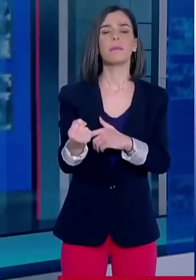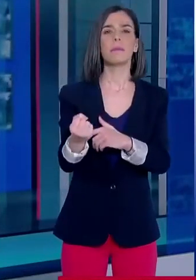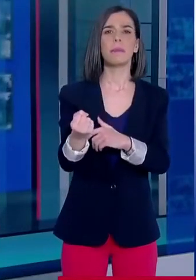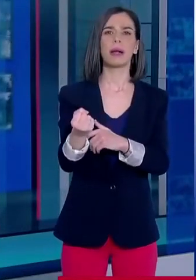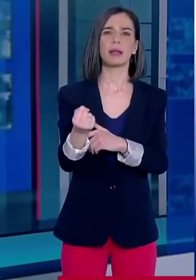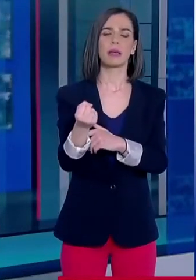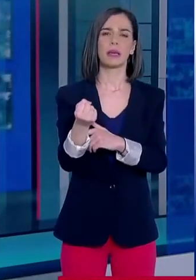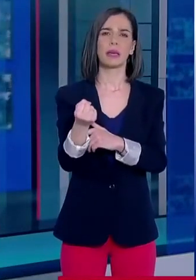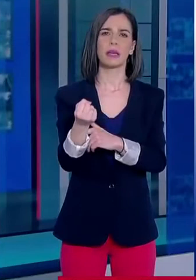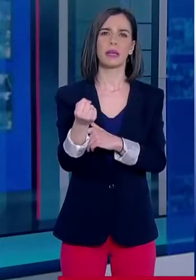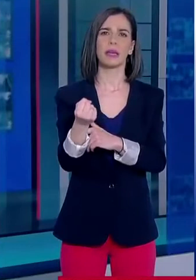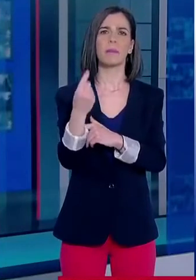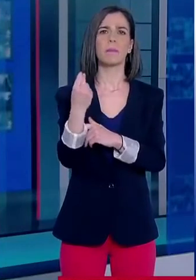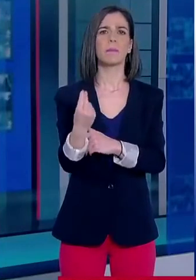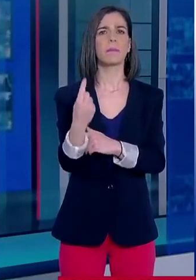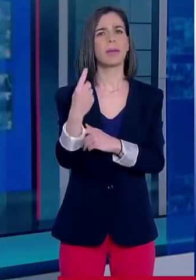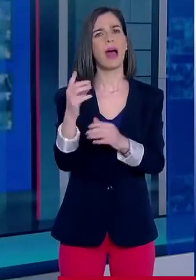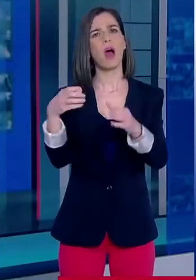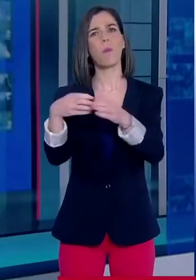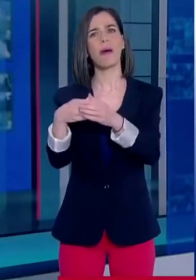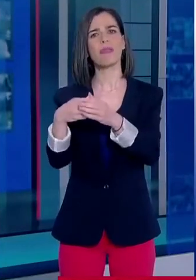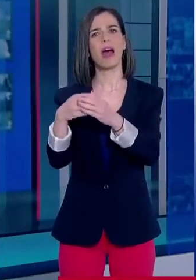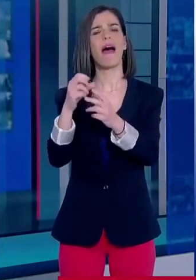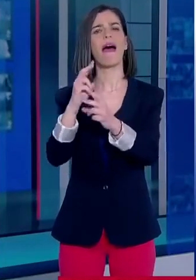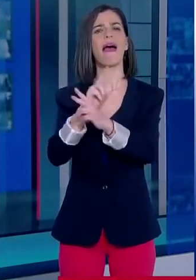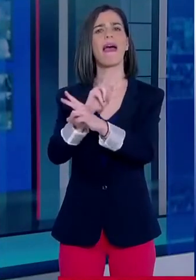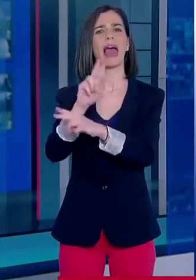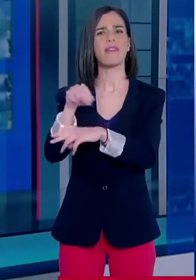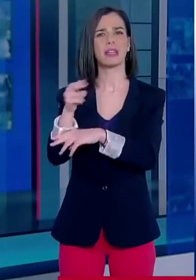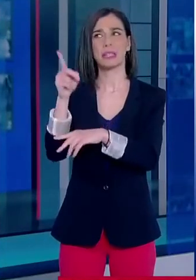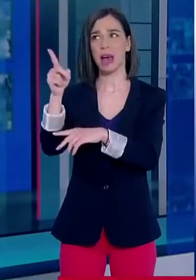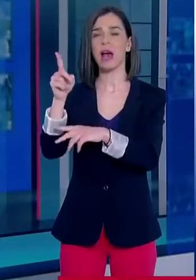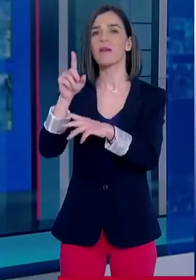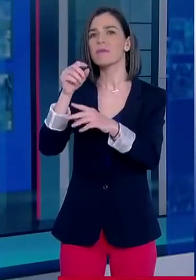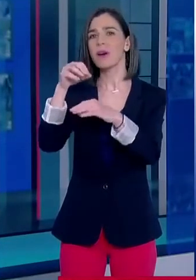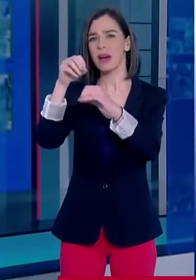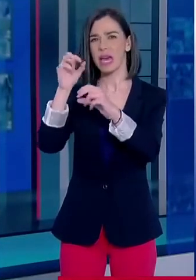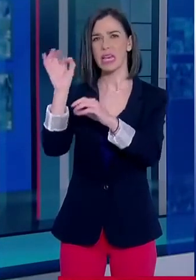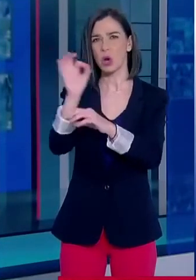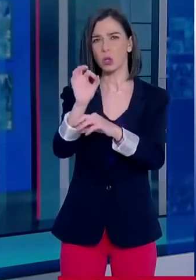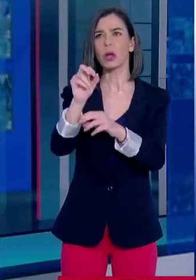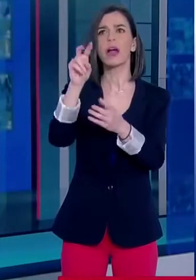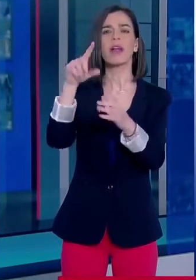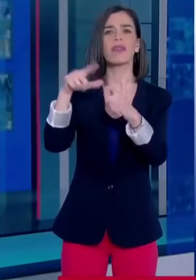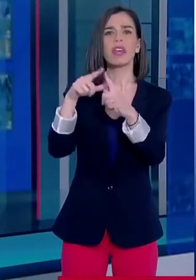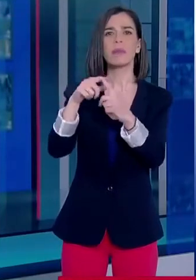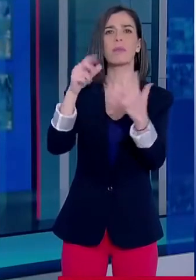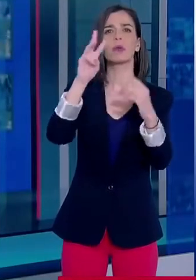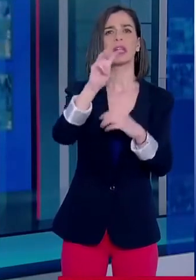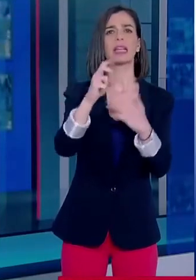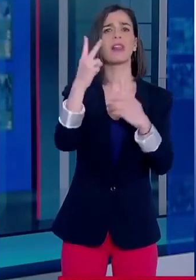τις καλές πανεπιστημιακές ομάδες της Ελβετίας, που αναλύει δείγματα του νέου ιού από 36 χώρες σε 6 υπήρους.